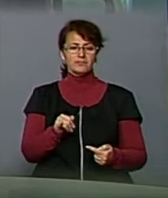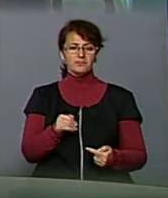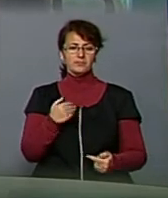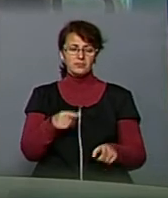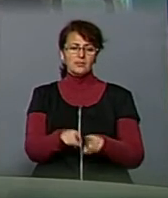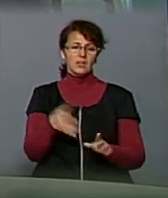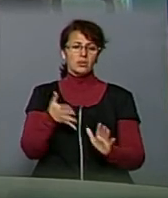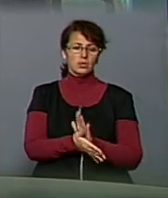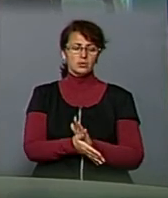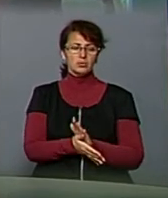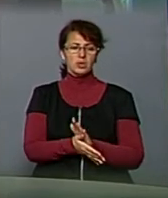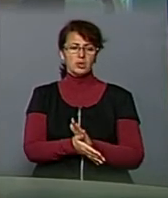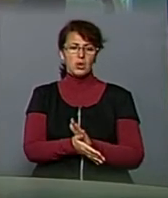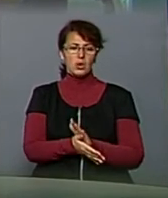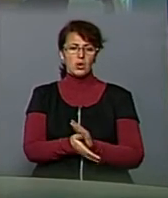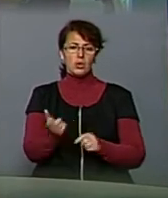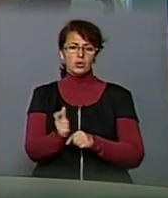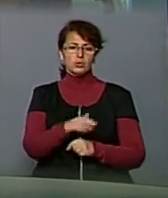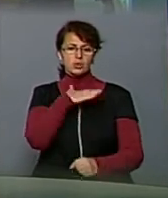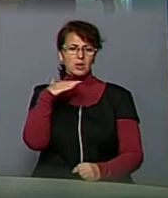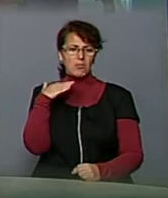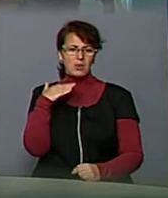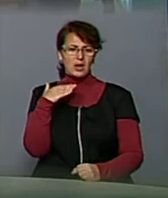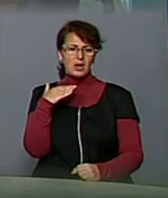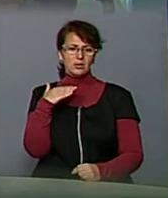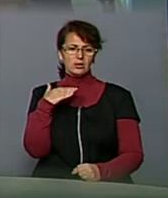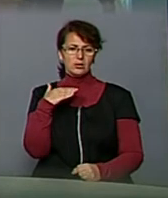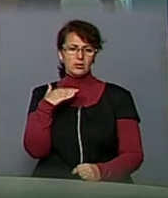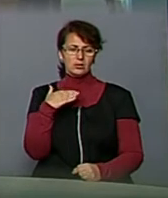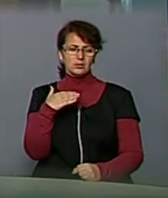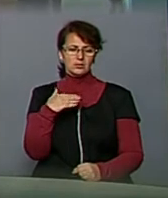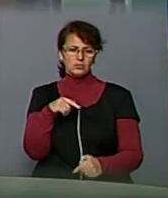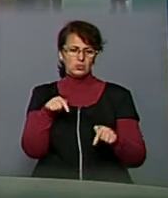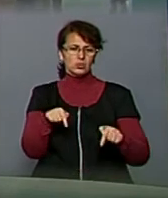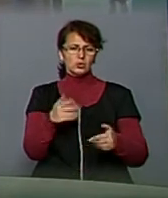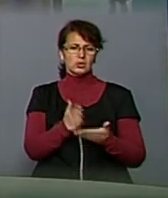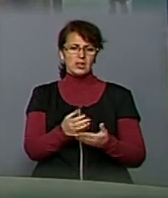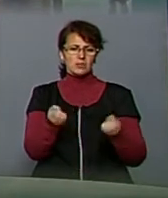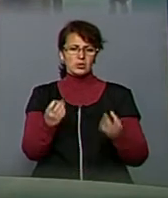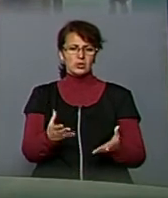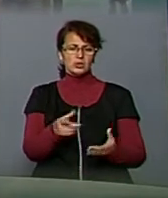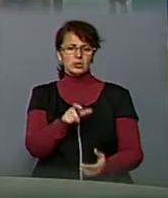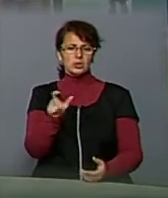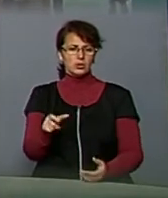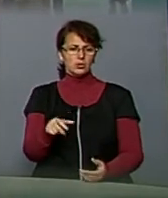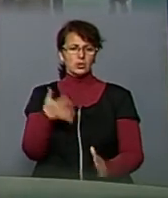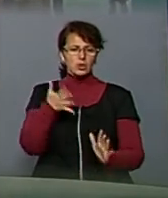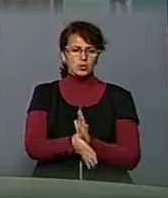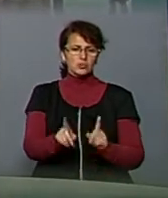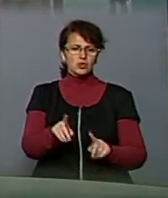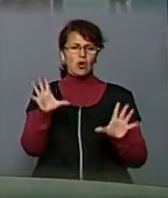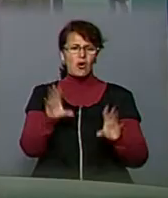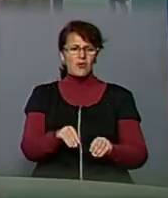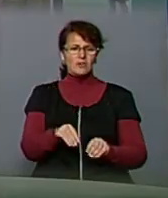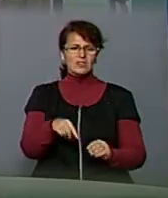я так розумію, і дуже багато всіх з нас тут прості люди, і розумію, що все заключається в